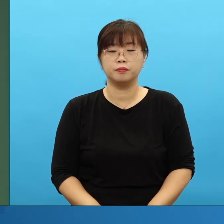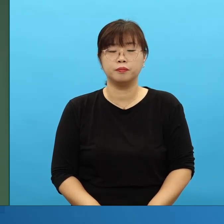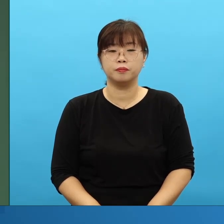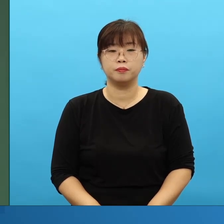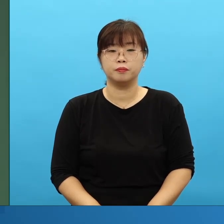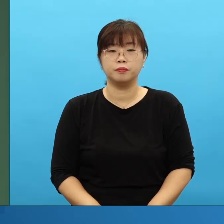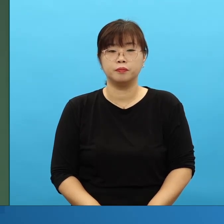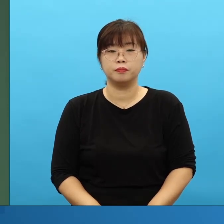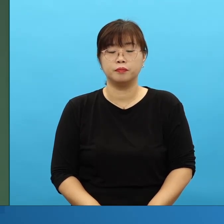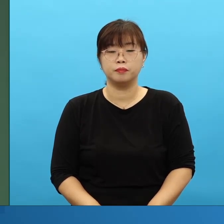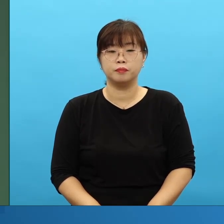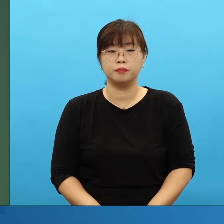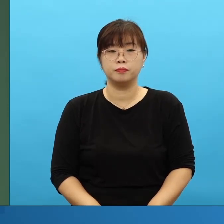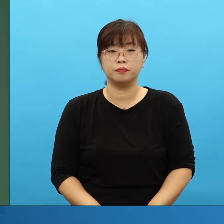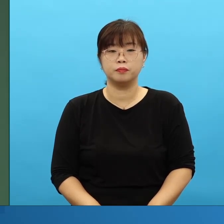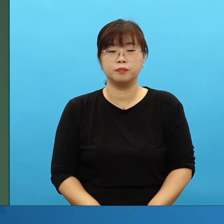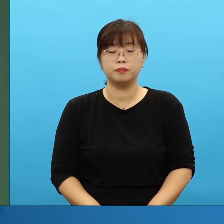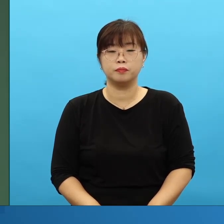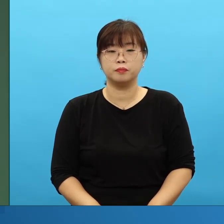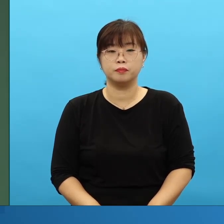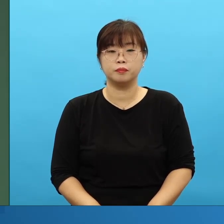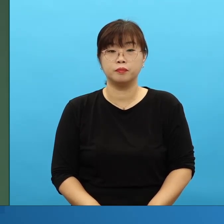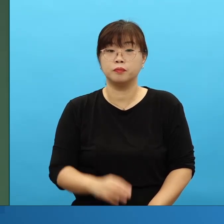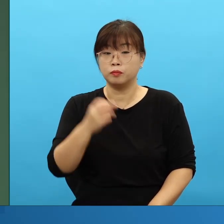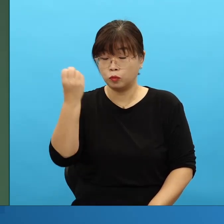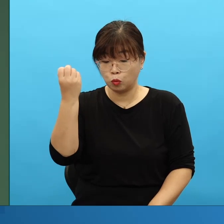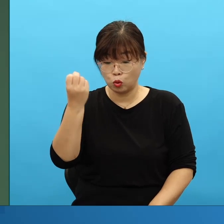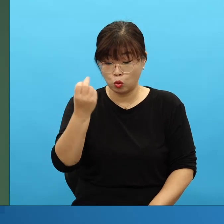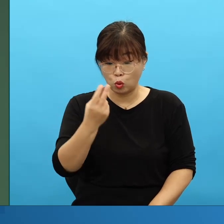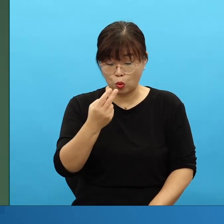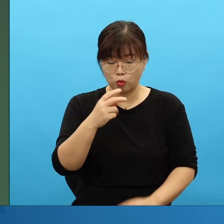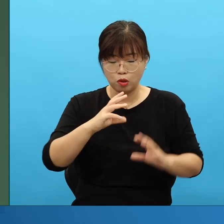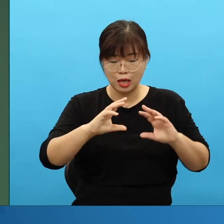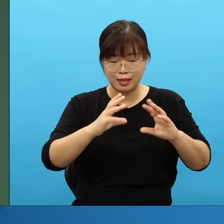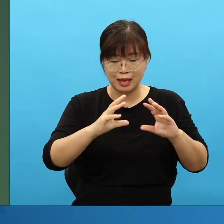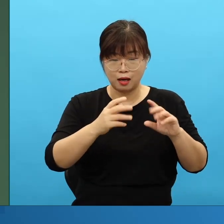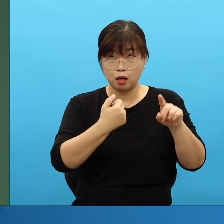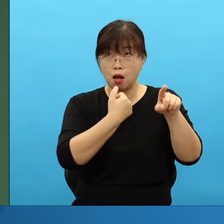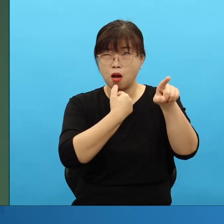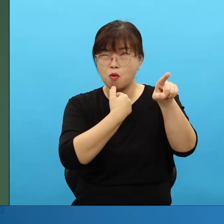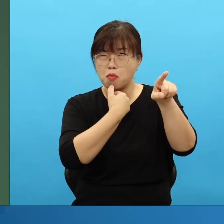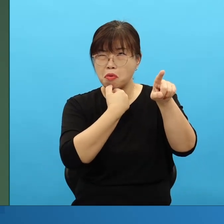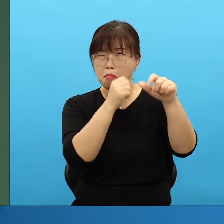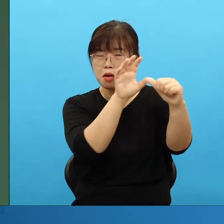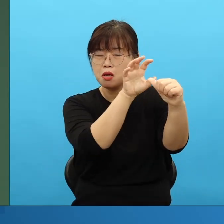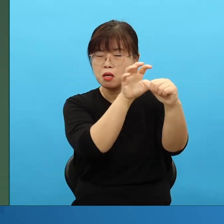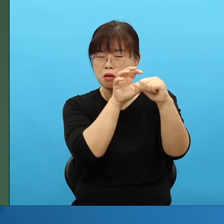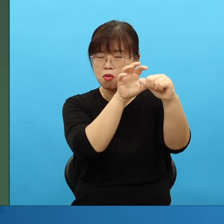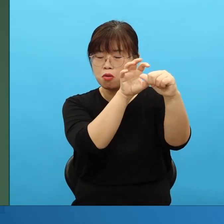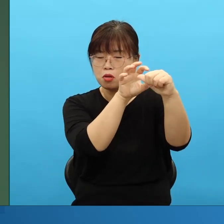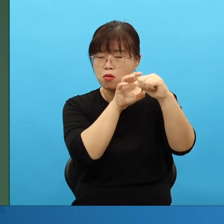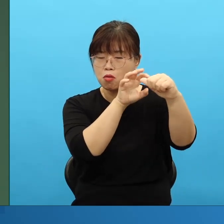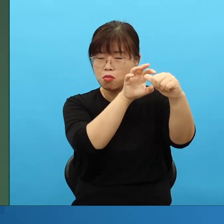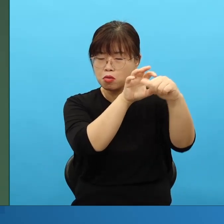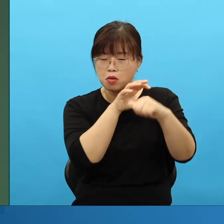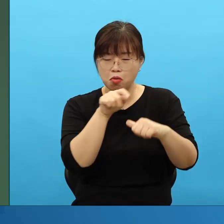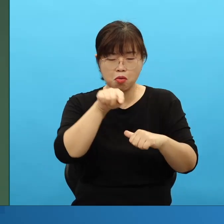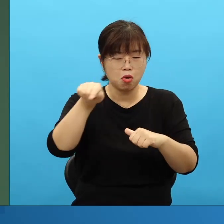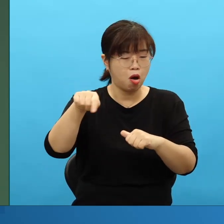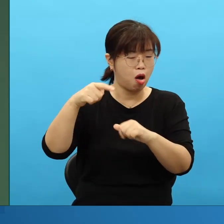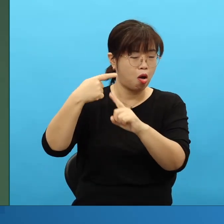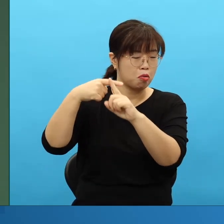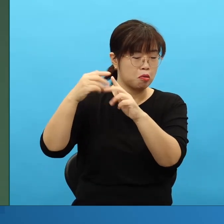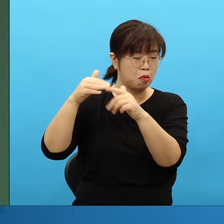이 사람들이 로마를 이용하는 겁니다. What was even more difficult was that they even had the authority of Rome. 아, 로마